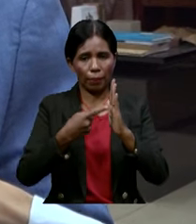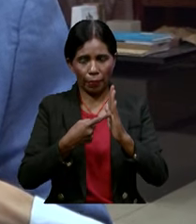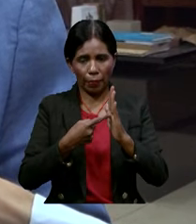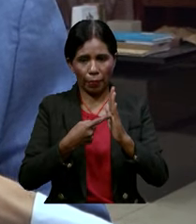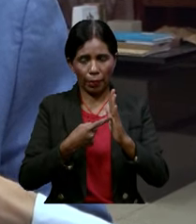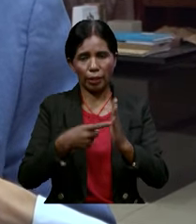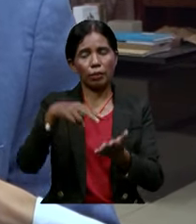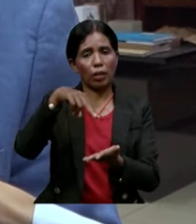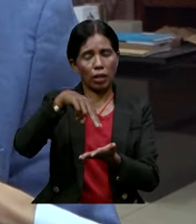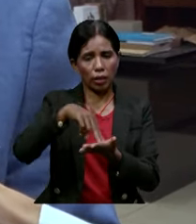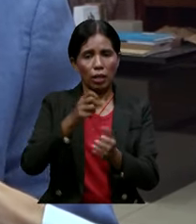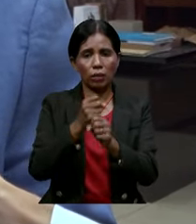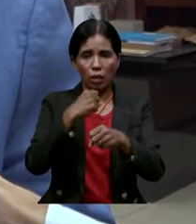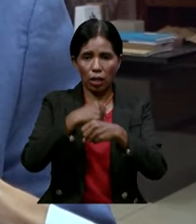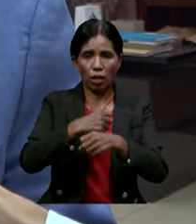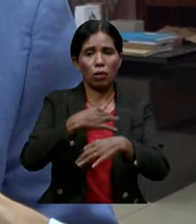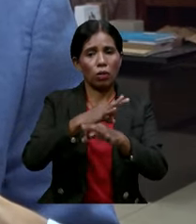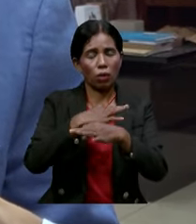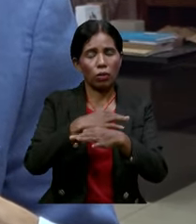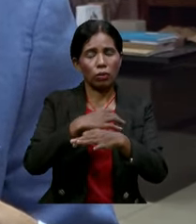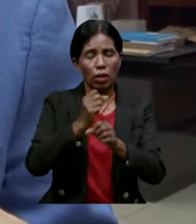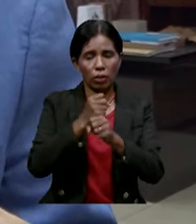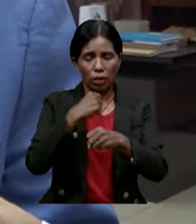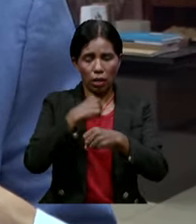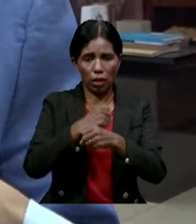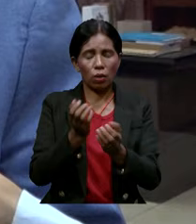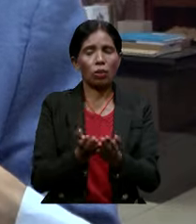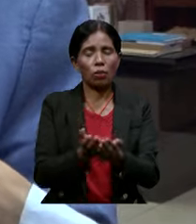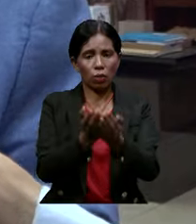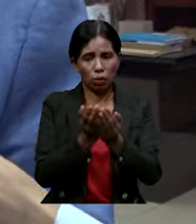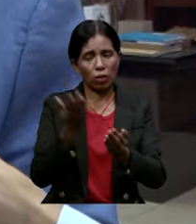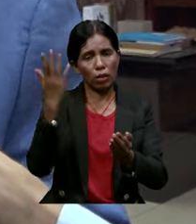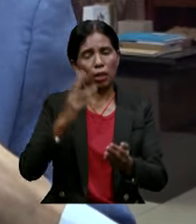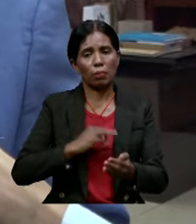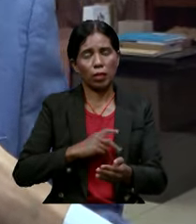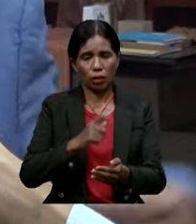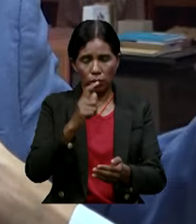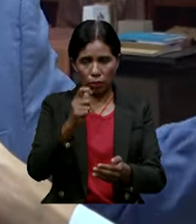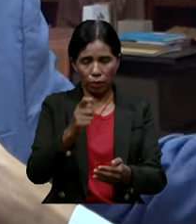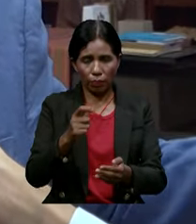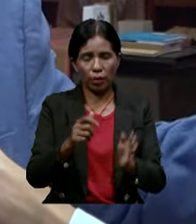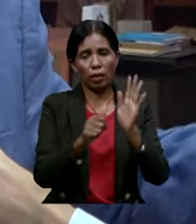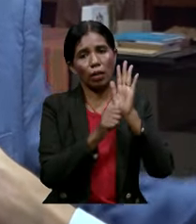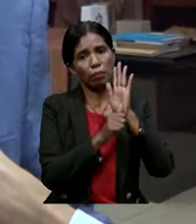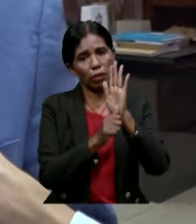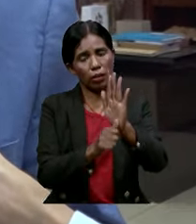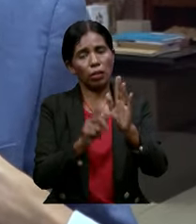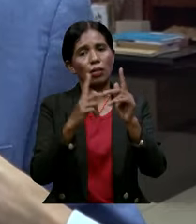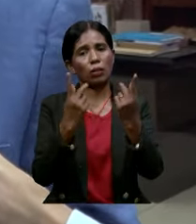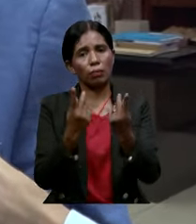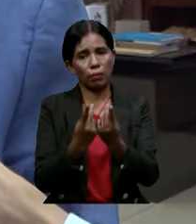tu hari, fábrica ro, e a manatuto e a lea. No nemo se representa a companhia Sirnebe